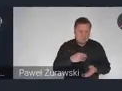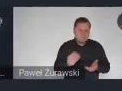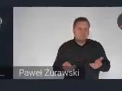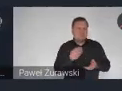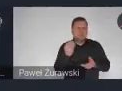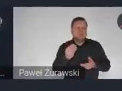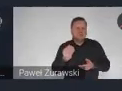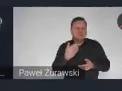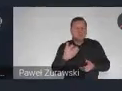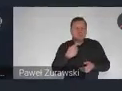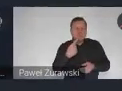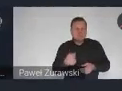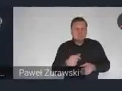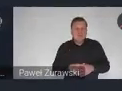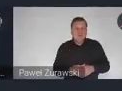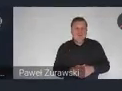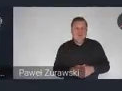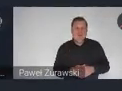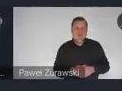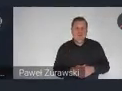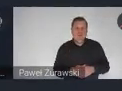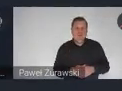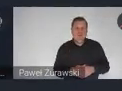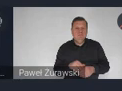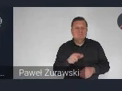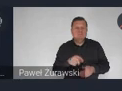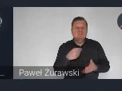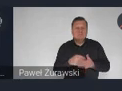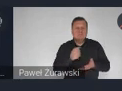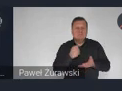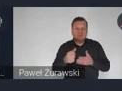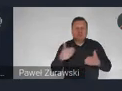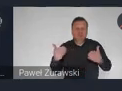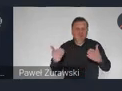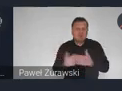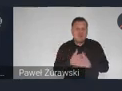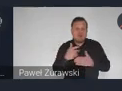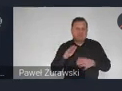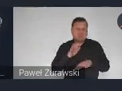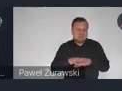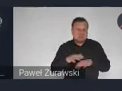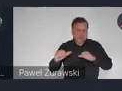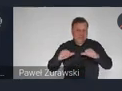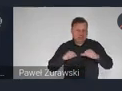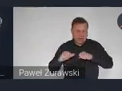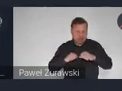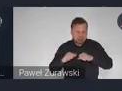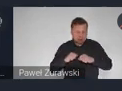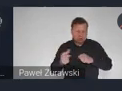podkreślić ten fakt na wdrażanie nowych systemów zarządzania czy